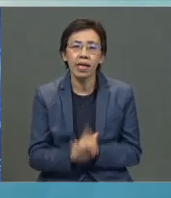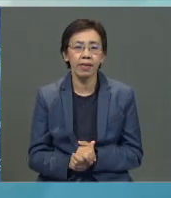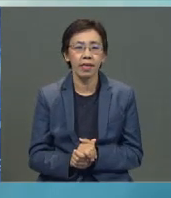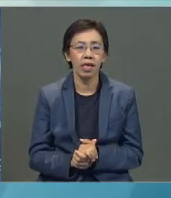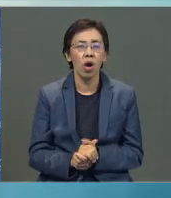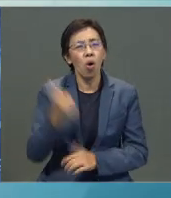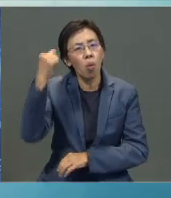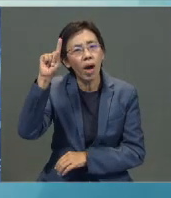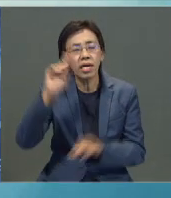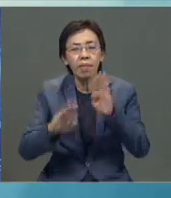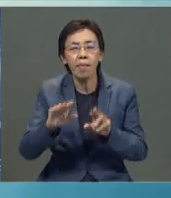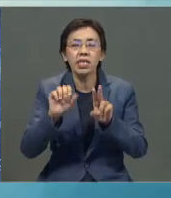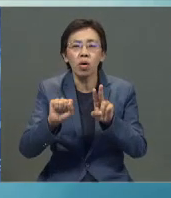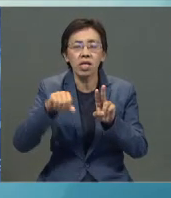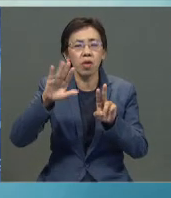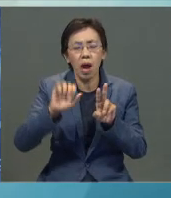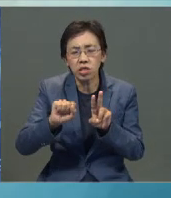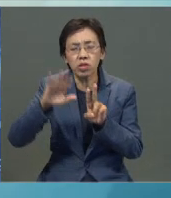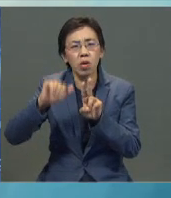นะครับไปดูสถานการณ์ของโลกครับตอนนี้ก็พบว่าสิบแปดล้านตอนนี้ประมาณสักวันละประมาณ2